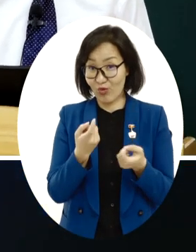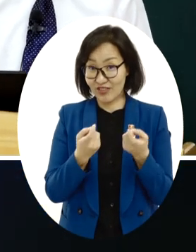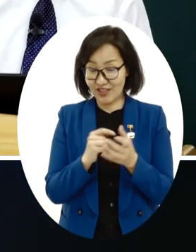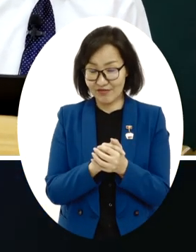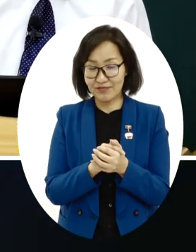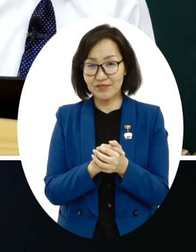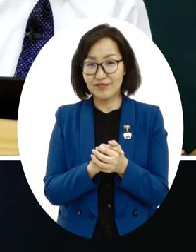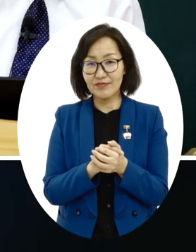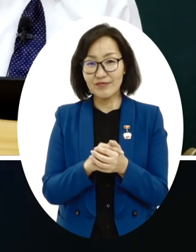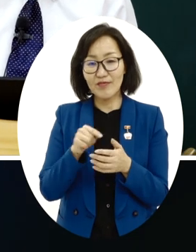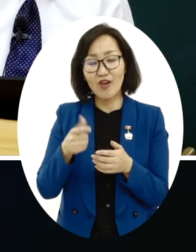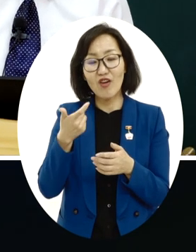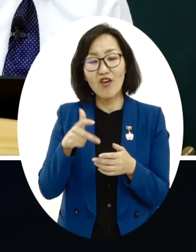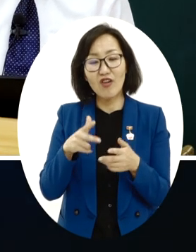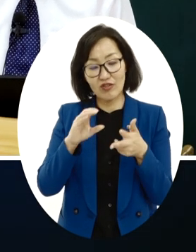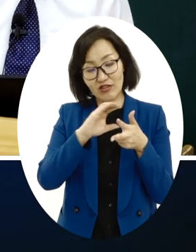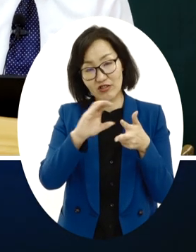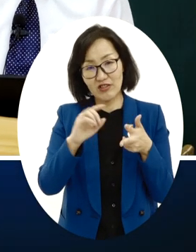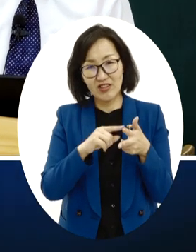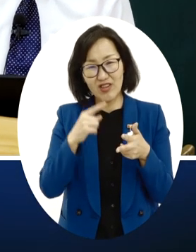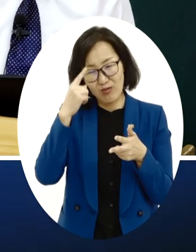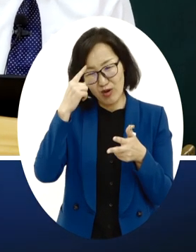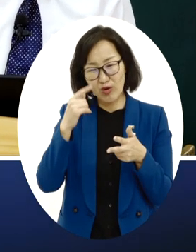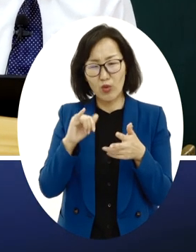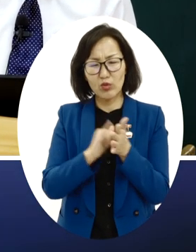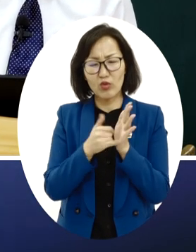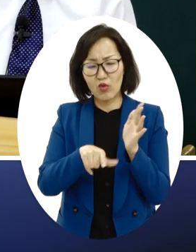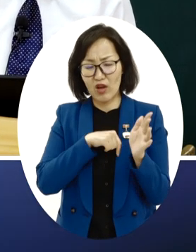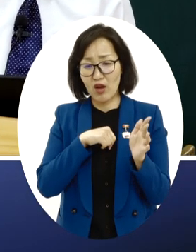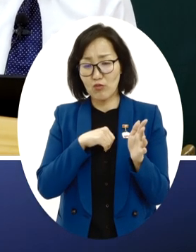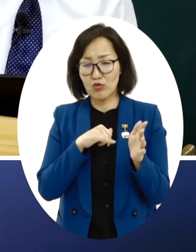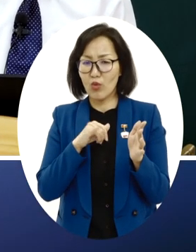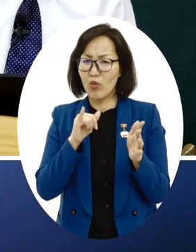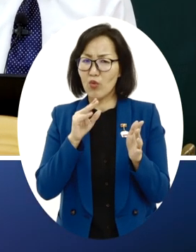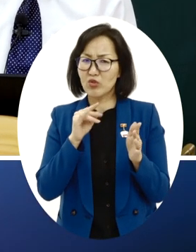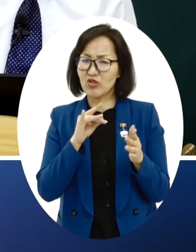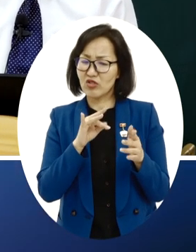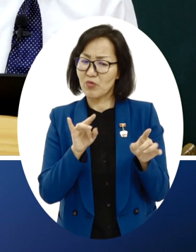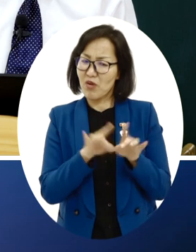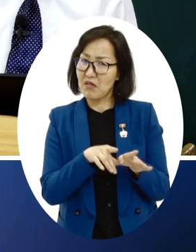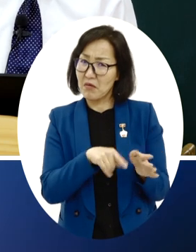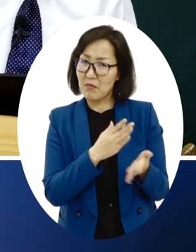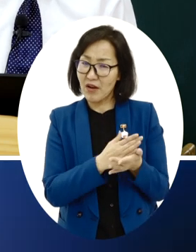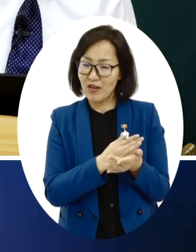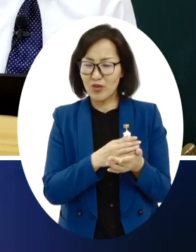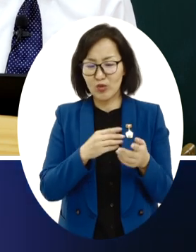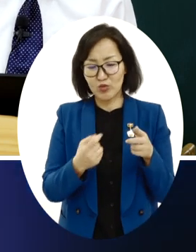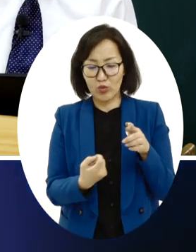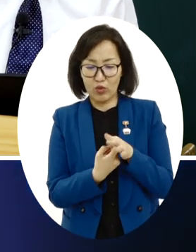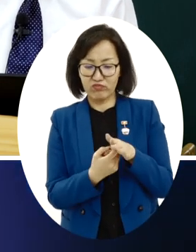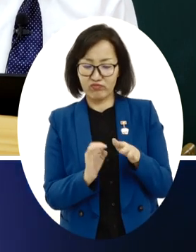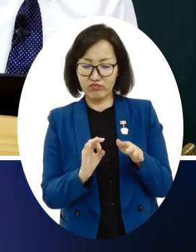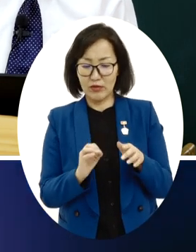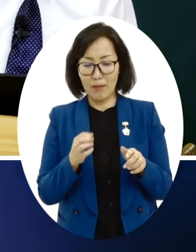орсон. Гол хэсэг. Монгол хотал ихэд утга учиртай. Хүний биеийн тулгуур, хөлийн өмсгөл